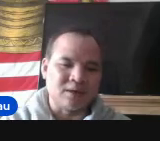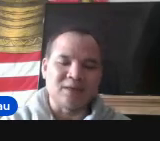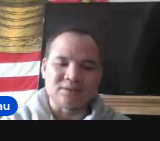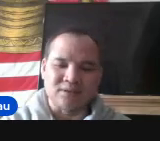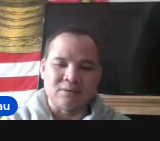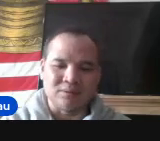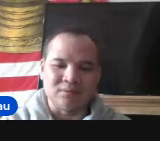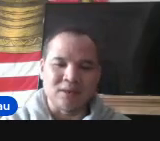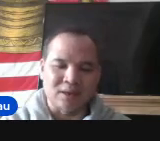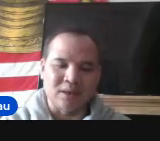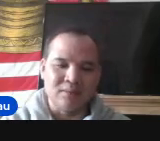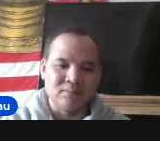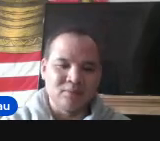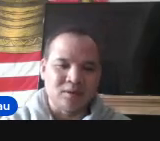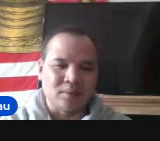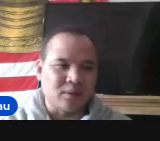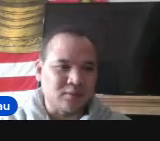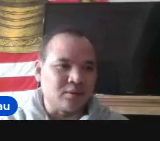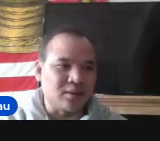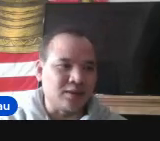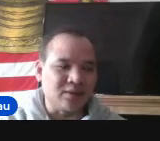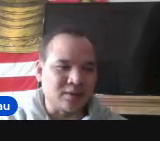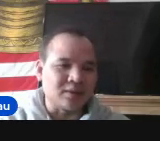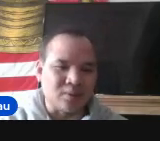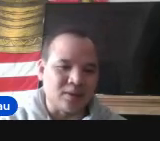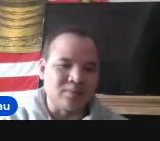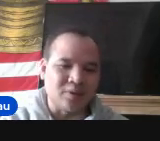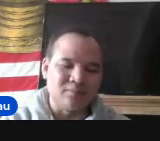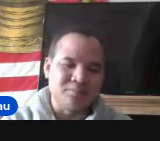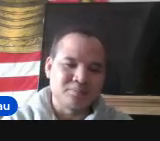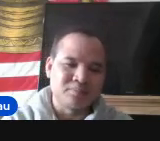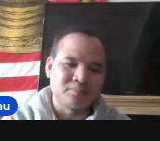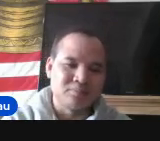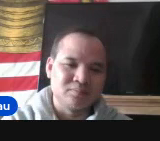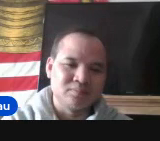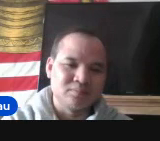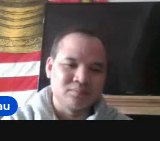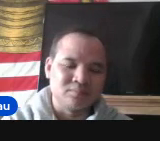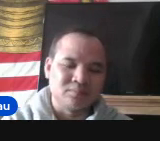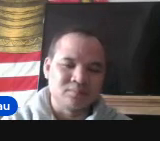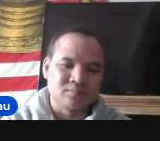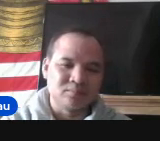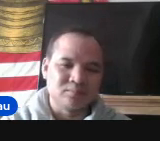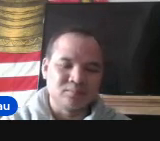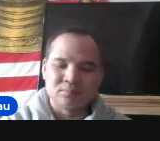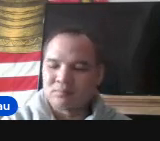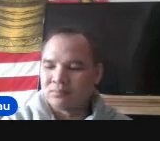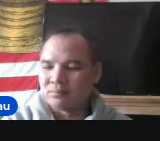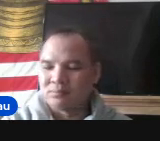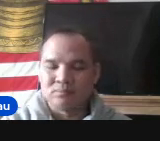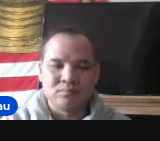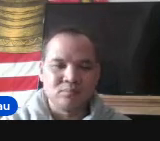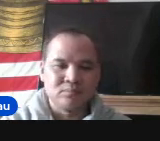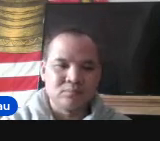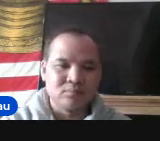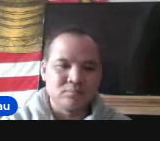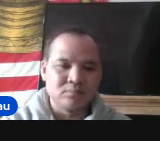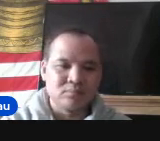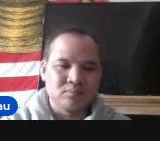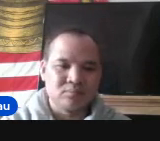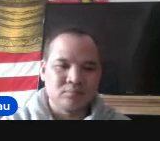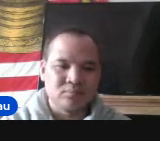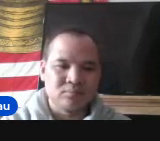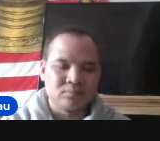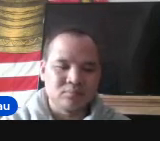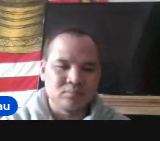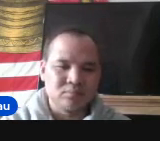น่าสนใจก็ชื่นชอบนะครับก็คือพูดถึงกองบัญชาการกองทัพภาคตะวันออกเฉียงใต้ที่มะละแมงคือในมุมของ